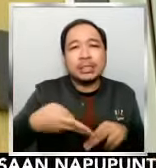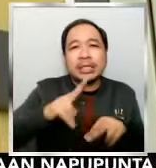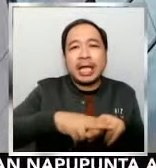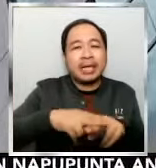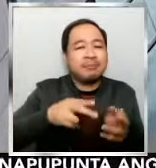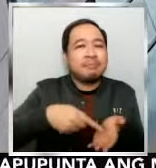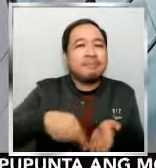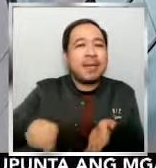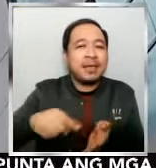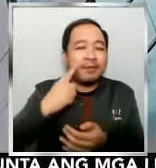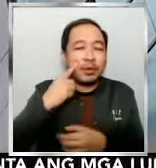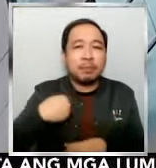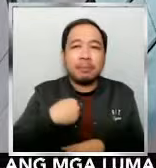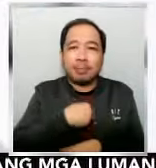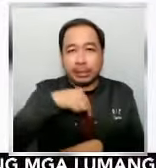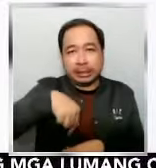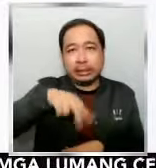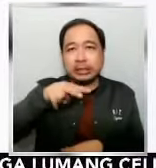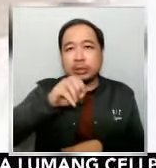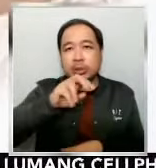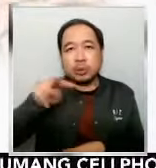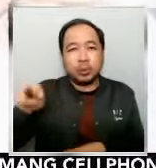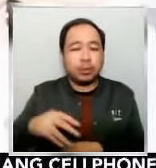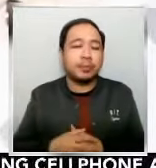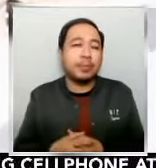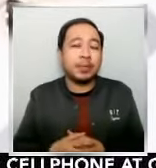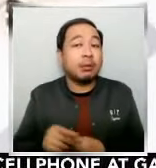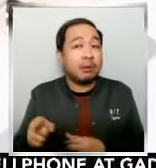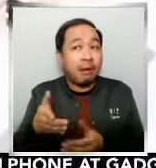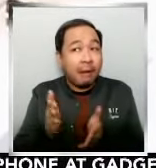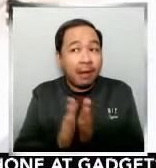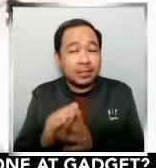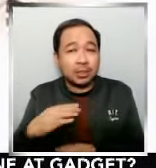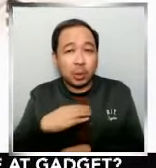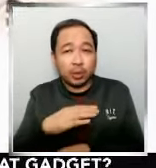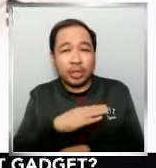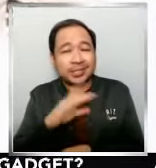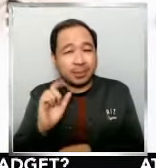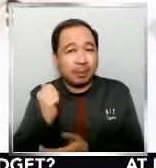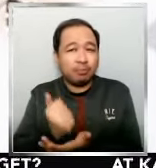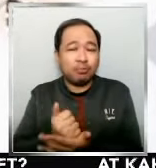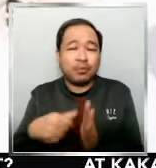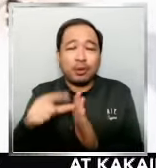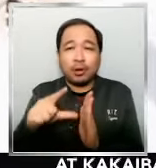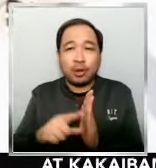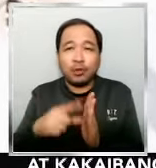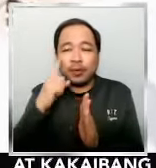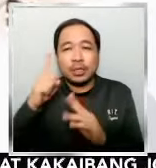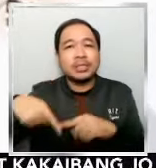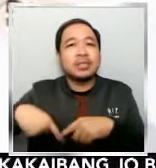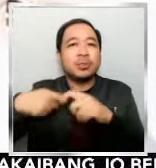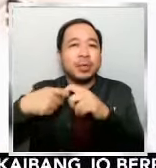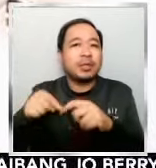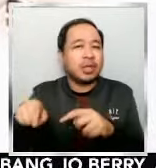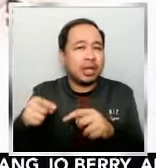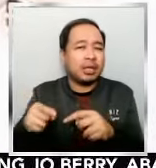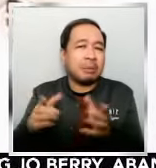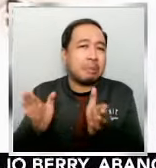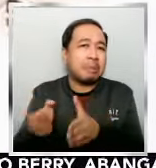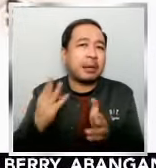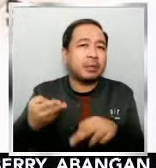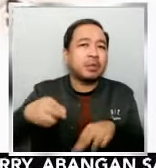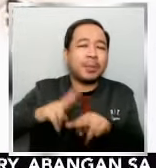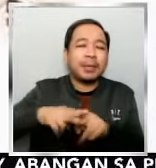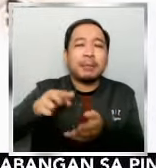miyembro ngayong 2022. Nanawagan din siya sa Kongreso na magpasa ng batas para suspendihin ang nakatakdang pagtaas ng kontribusyon sa ilalim